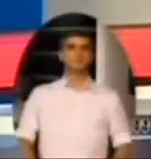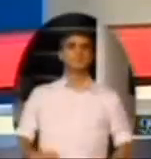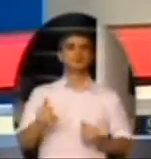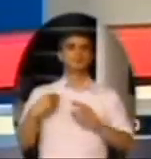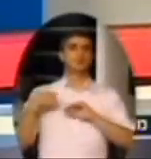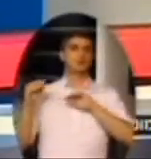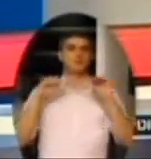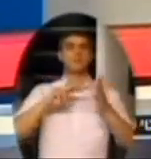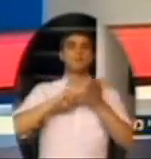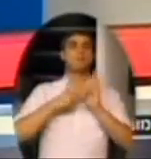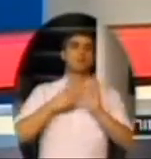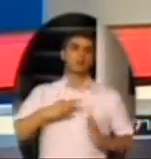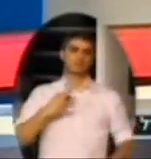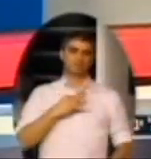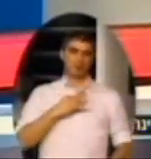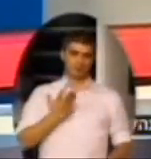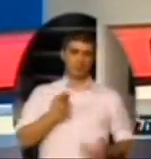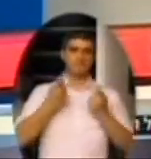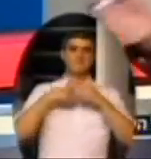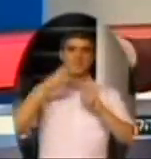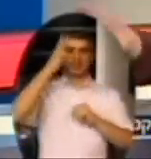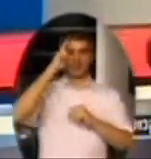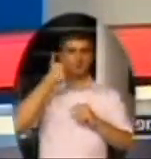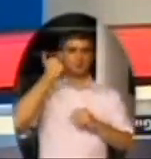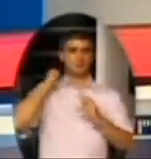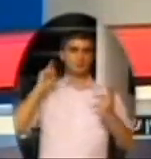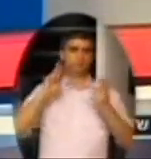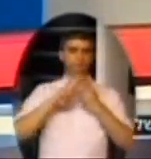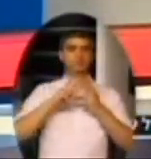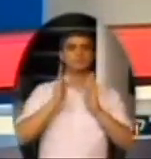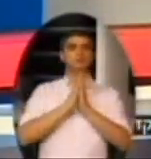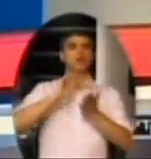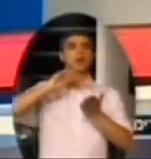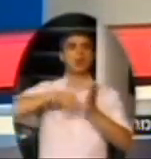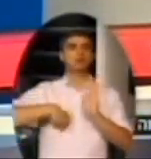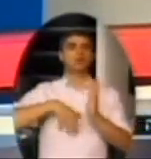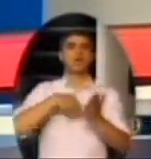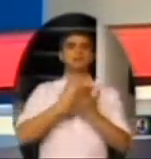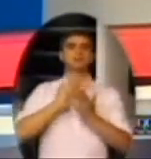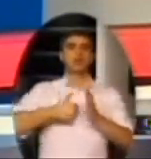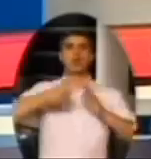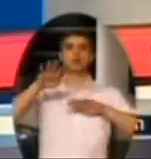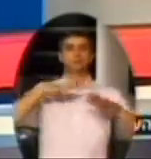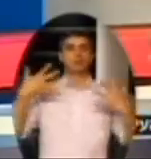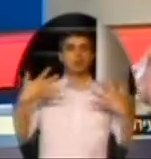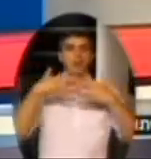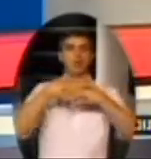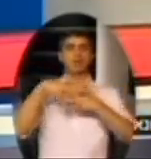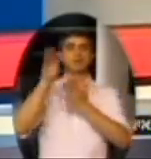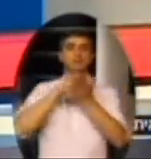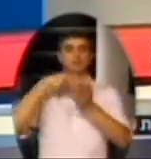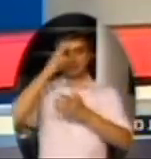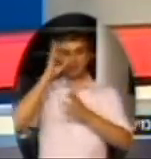עכשיו אנחנו על הפוליטיקה שלנו ועידת הליכוד התכנסה אתמול התבקשה לאשר את ההצעה של ראש הממשלה לאחד את רשימת